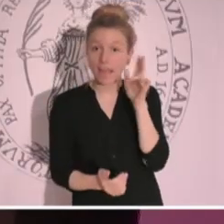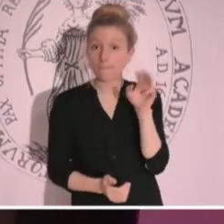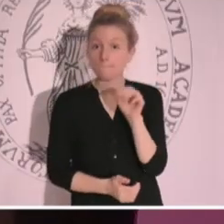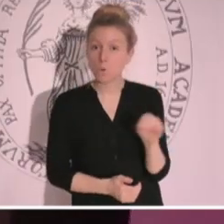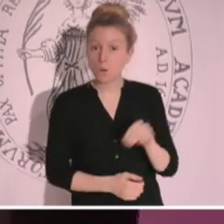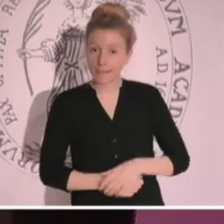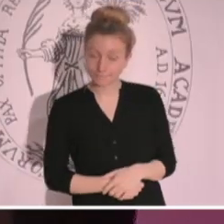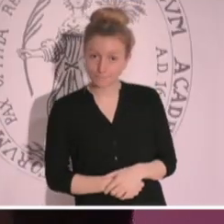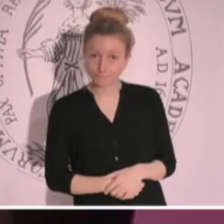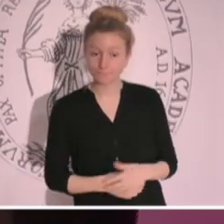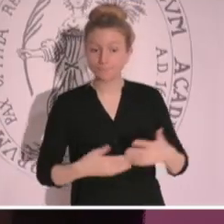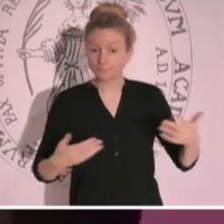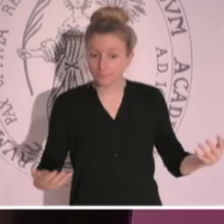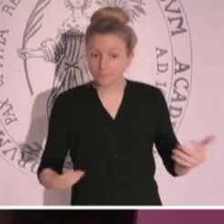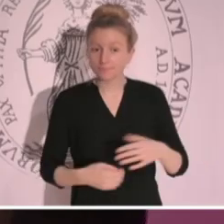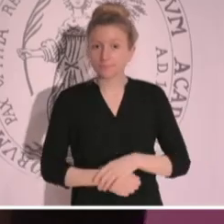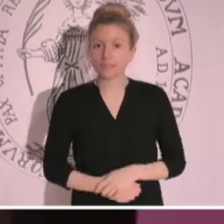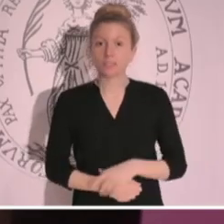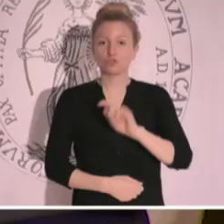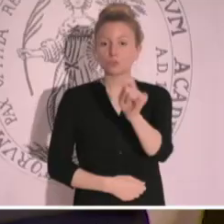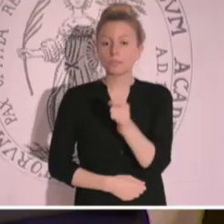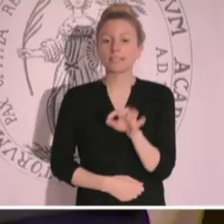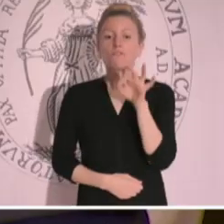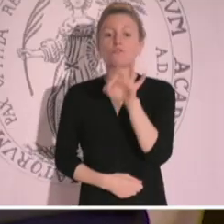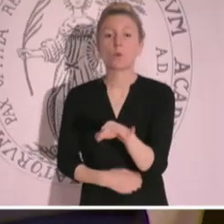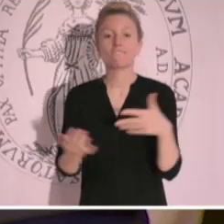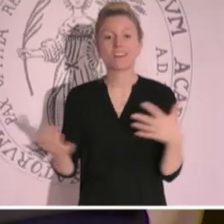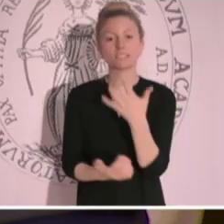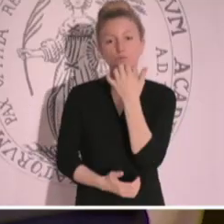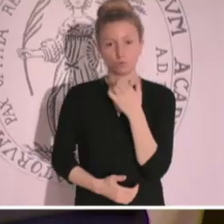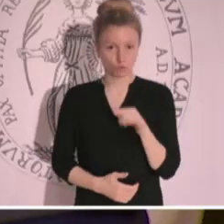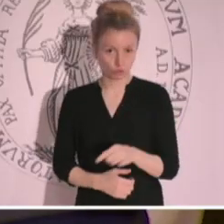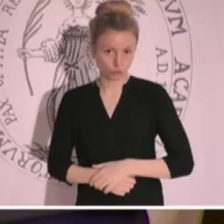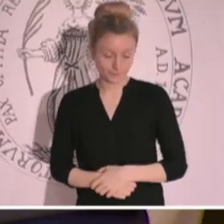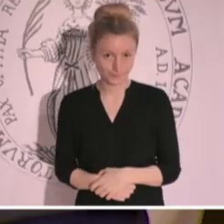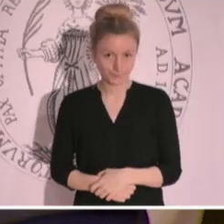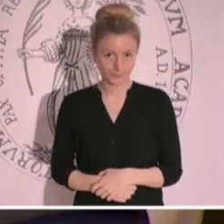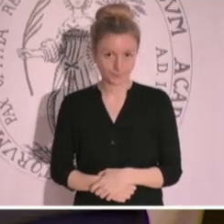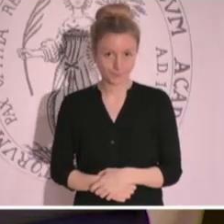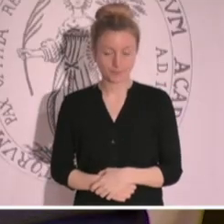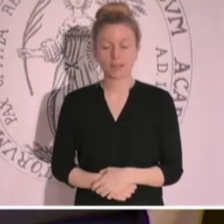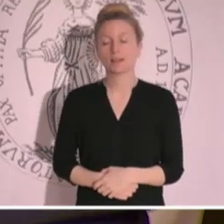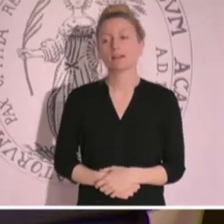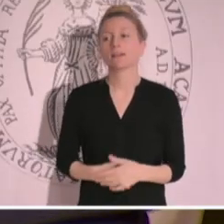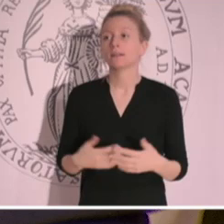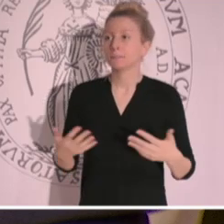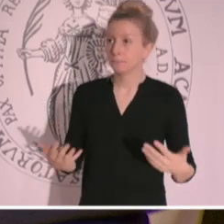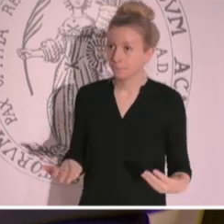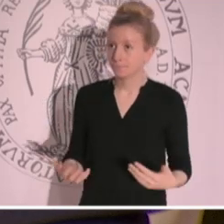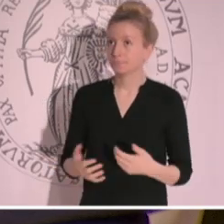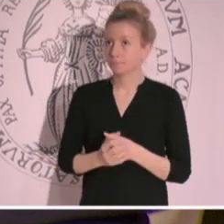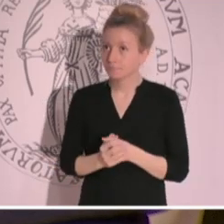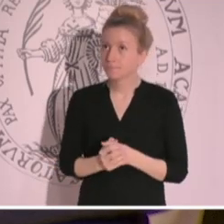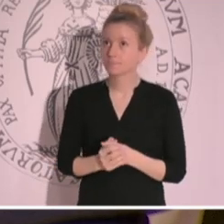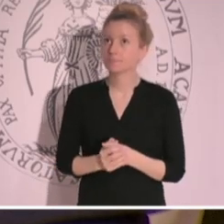denn Ihren Studierenden mit auf den Weg geben oder jetzt insbesondere den Erstsemesterstudierenden? Ja, also auch hier